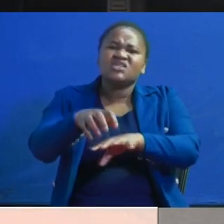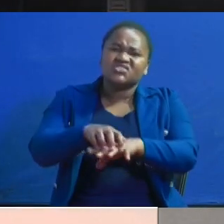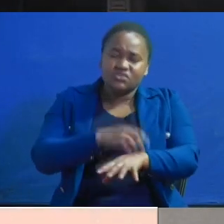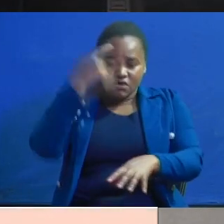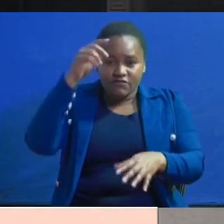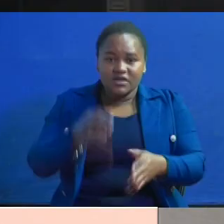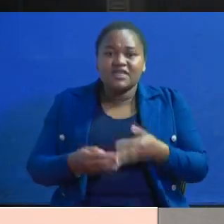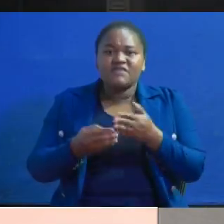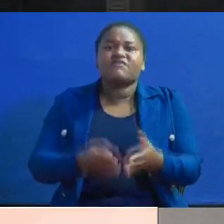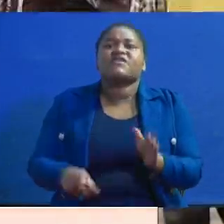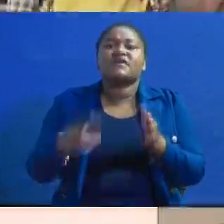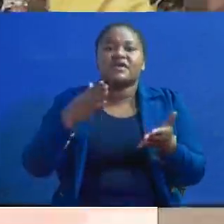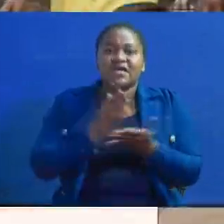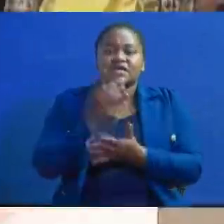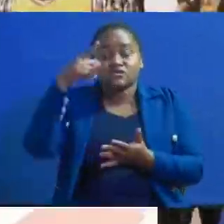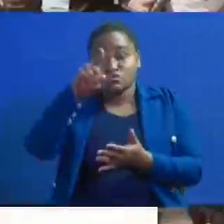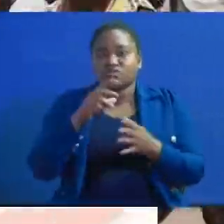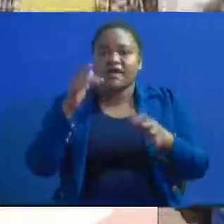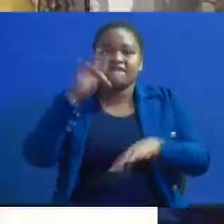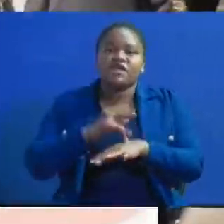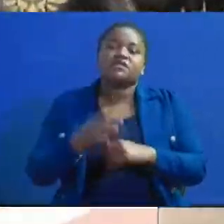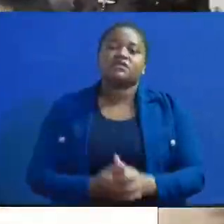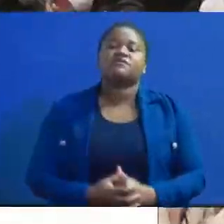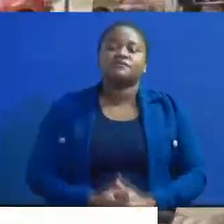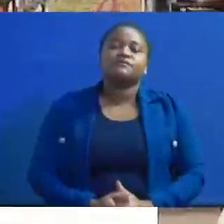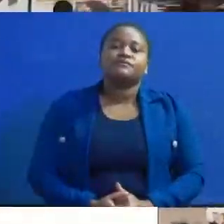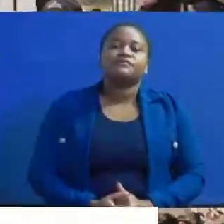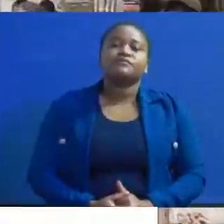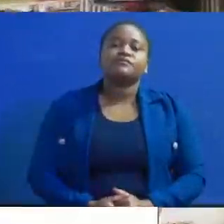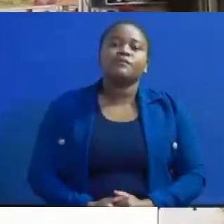kutoa haki kwa waathiriwa hao. Uchieng Cynthia, Runinga ya KU.